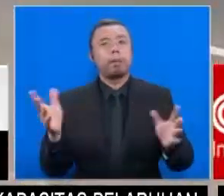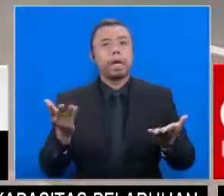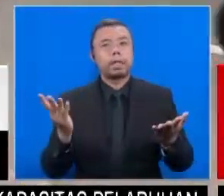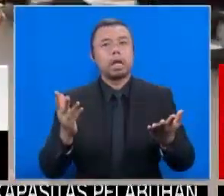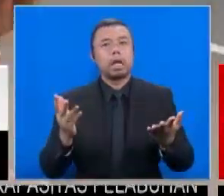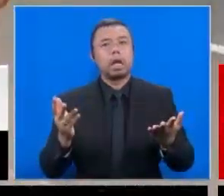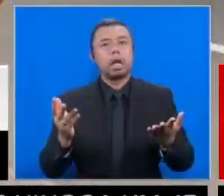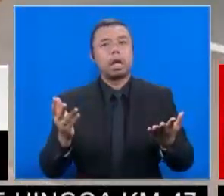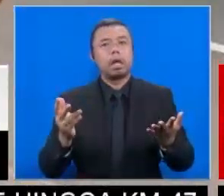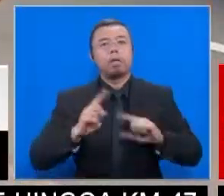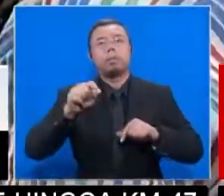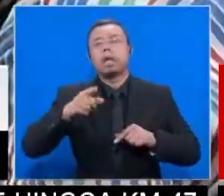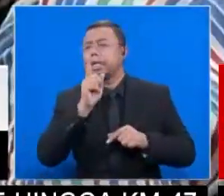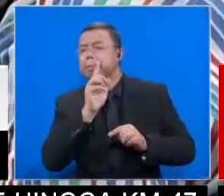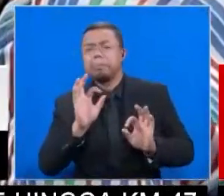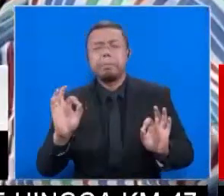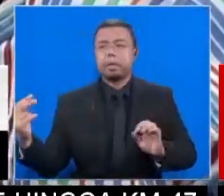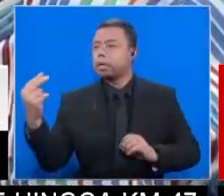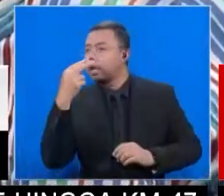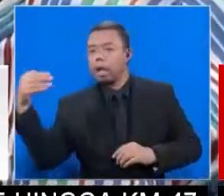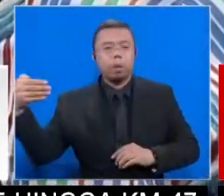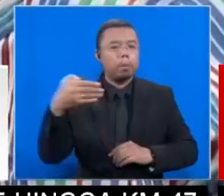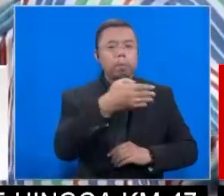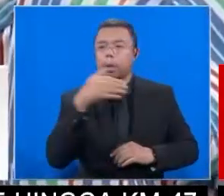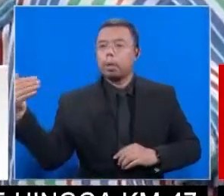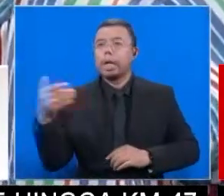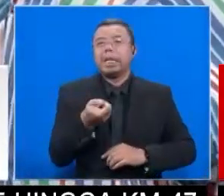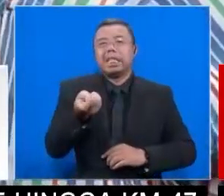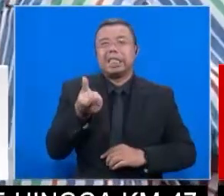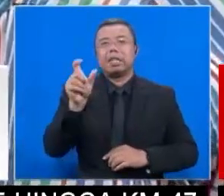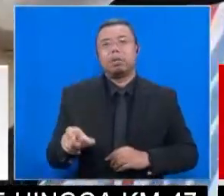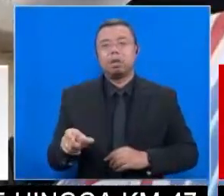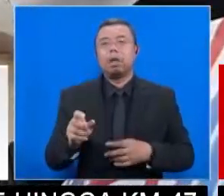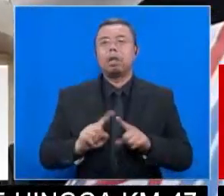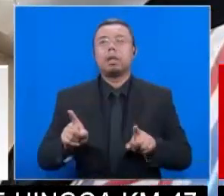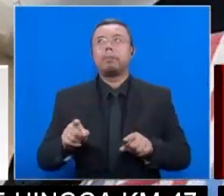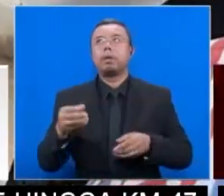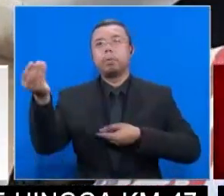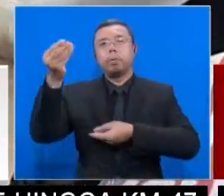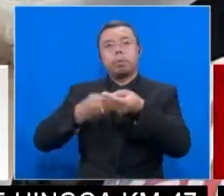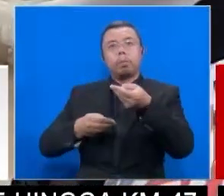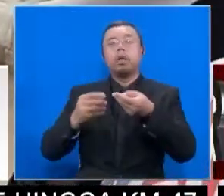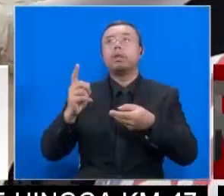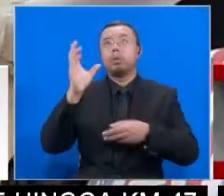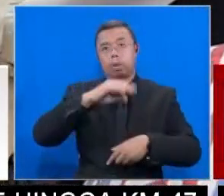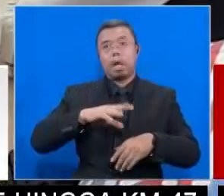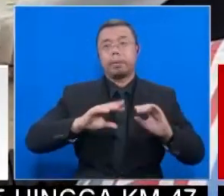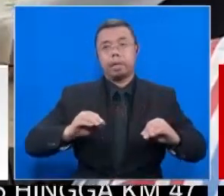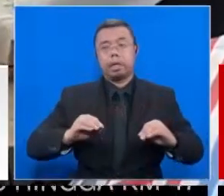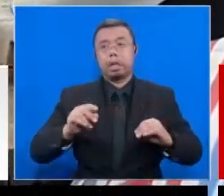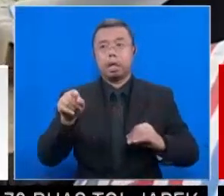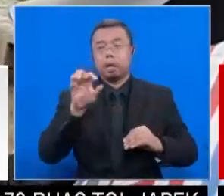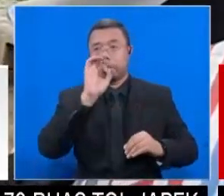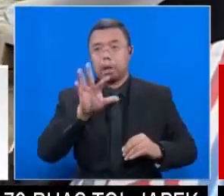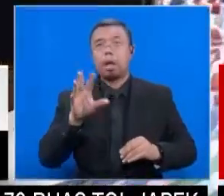biasanya udah rame, ini nggak ada. Dalam sekali penukaran uang, penukar uang musiman yang sehari-hari bekerja di bidang media ini